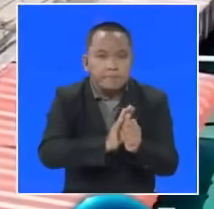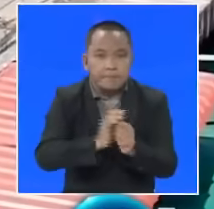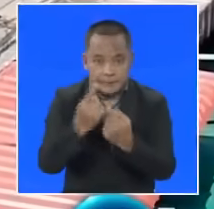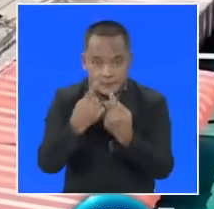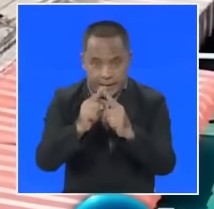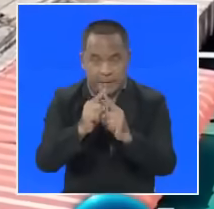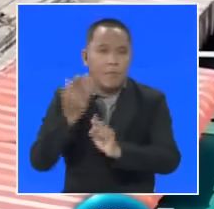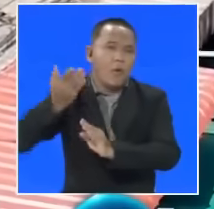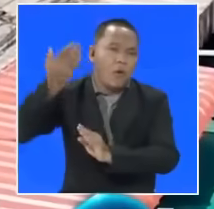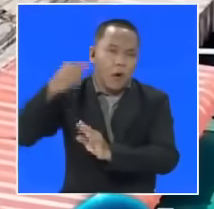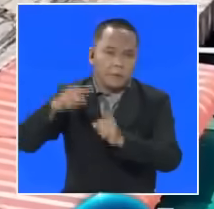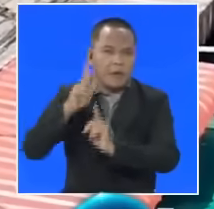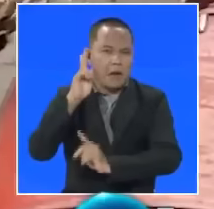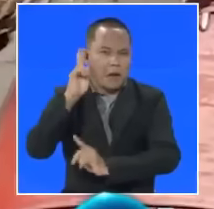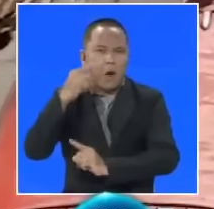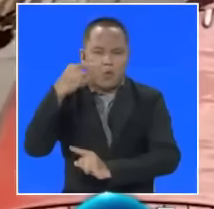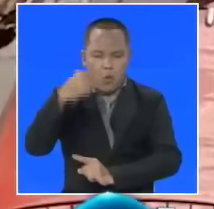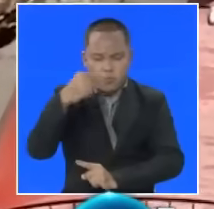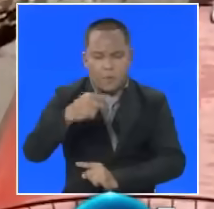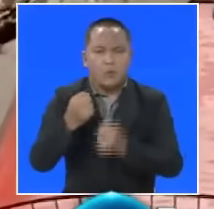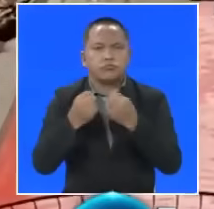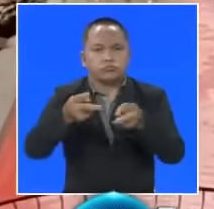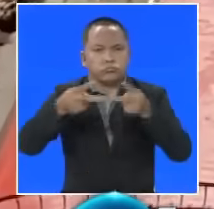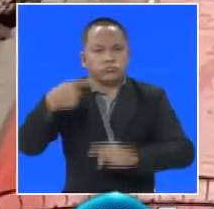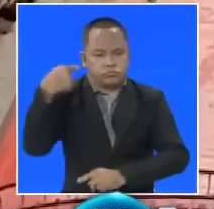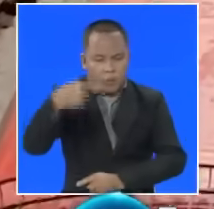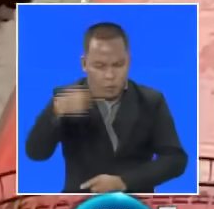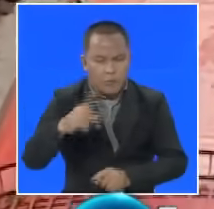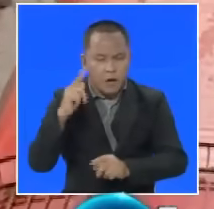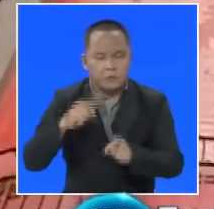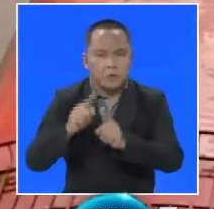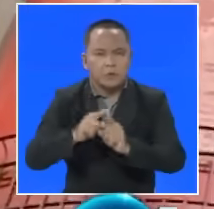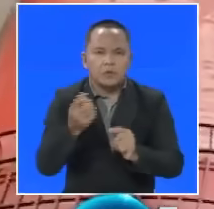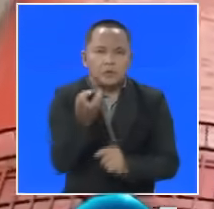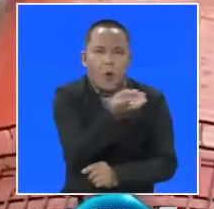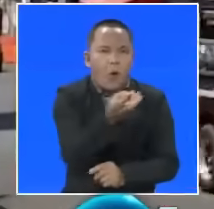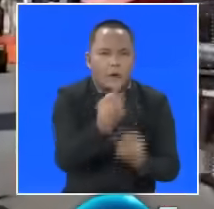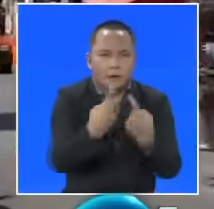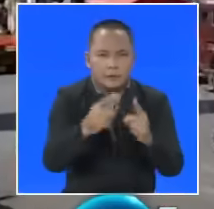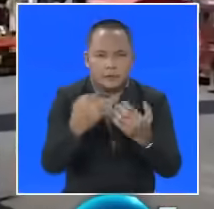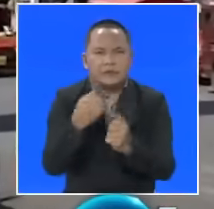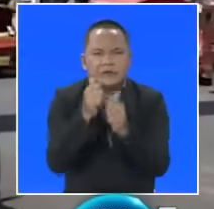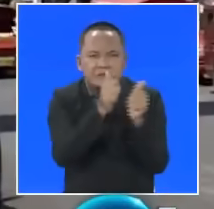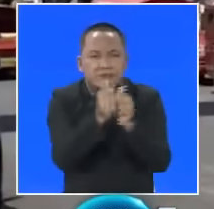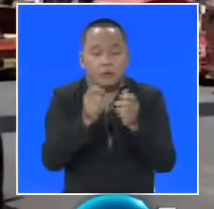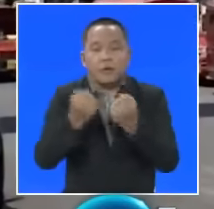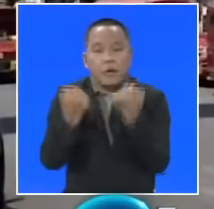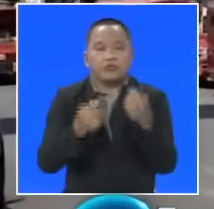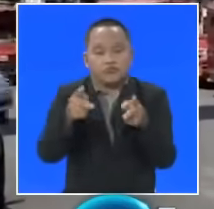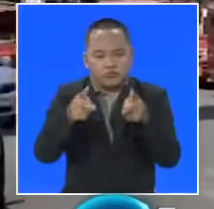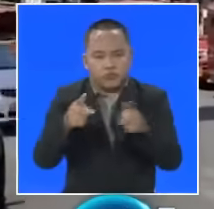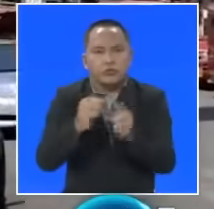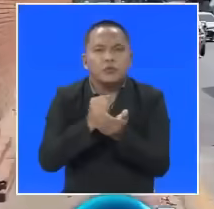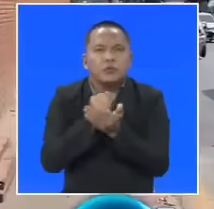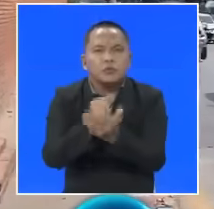ไรก็ตามที่ผ่านมาอาจจะมีข่าวเชิงลบเกี่ยวกับรถ4ล้อแดงอยู่บ้างแต่ก็ถือเป็นส่วนน้อยซึ่งเรื่องราวดีๆที่คนขับรถ4ล้อแดงเค